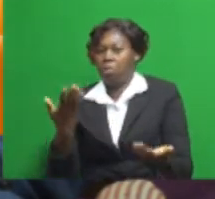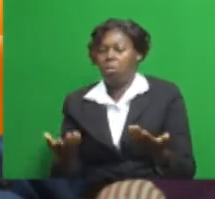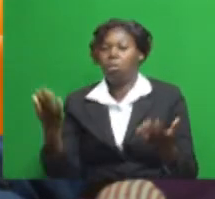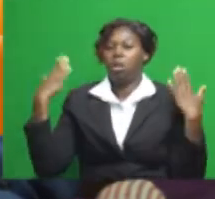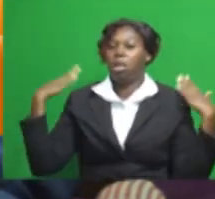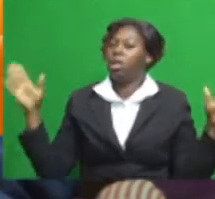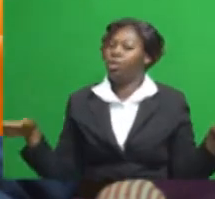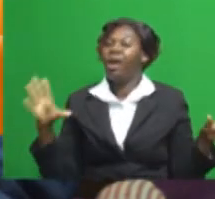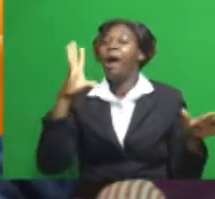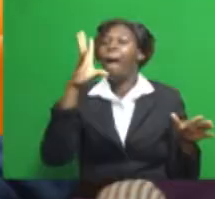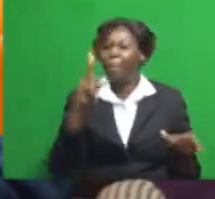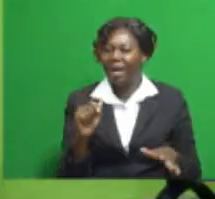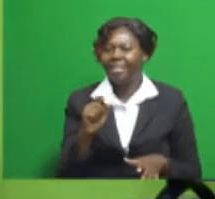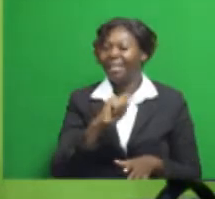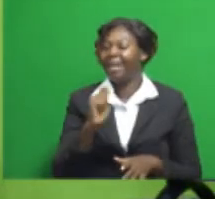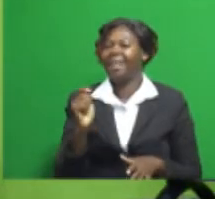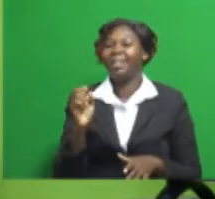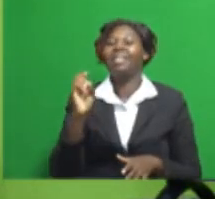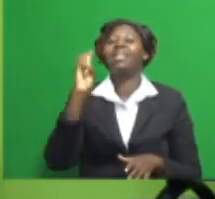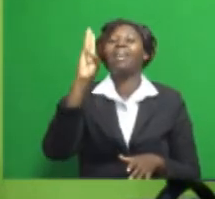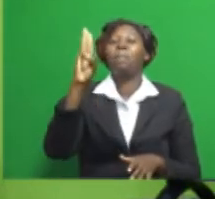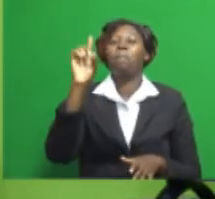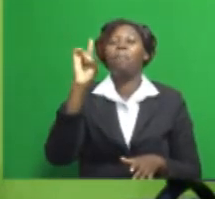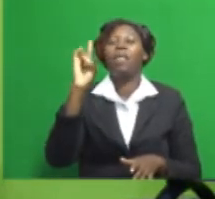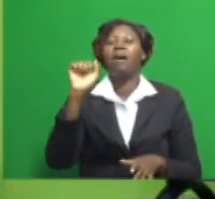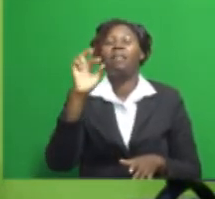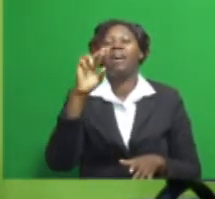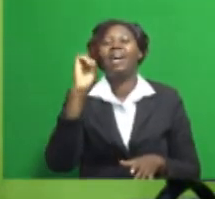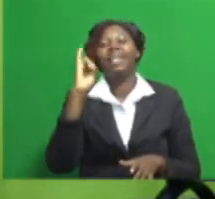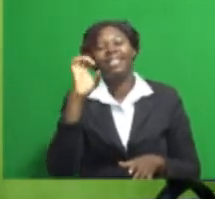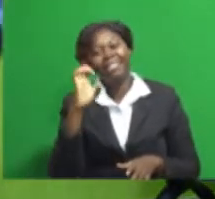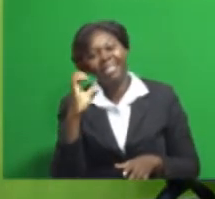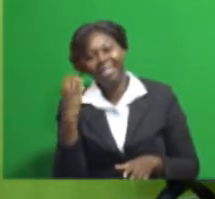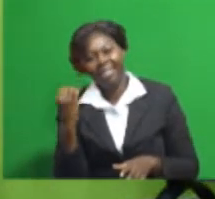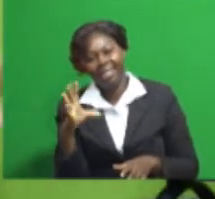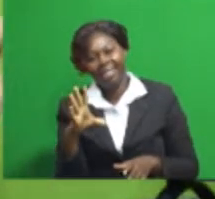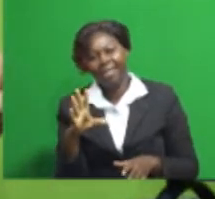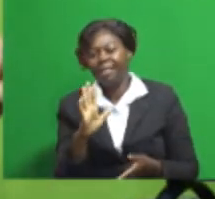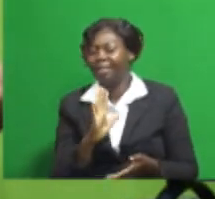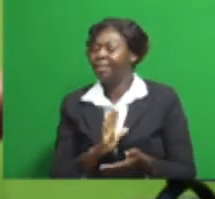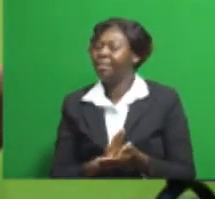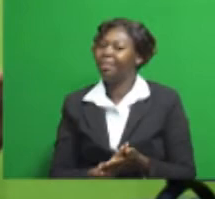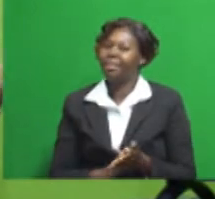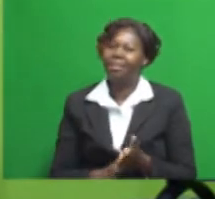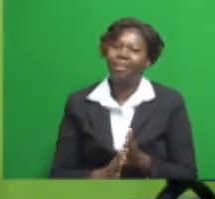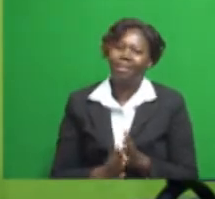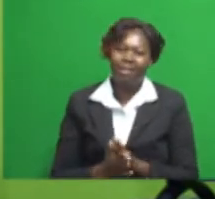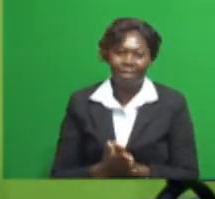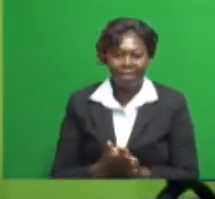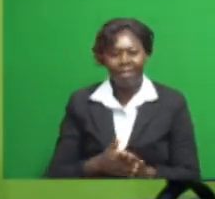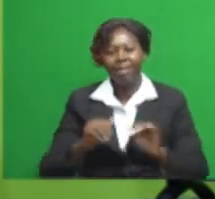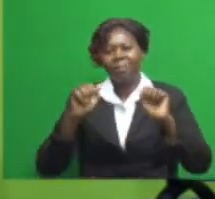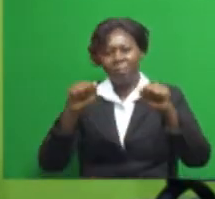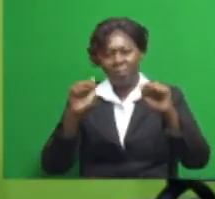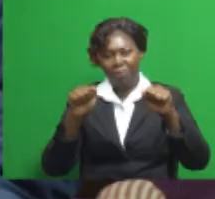vafarisi vaitenda izvozvo zvose avasadhusi vakanyanya kumana muri kuona kuti vakafanana nevanhu vazhinji vanhasi one vaiti